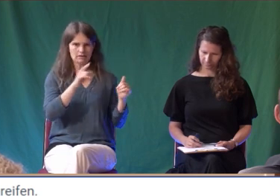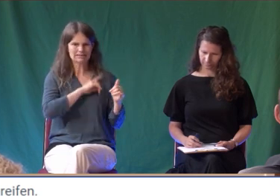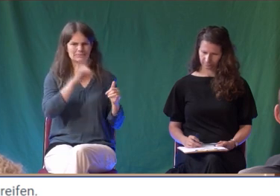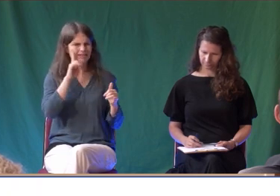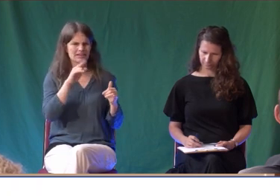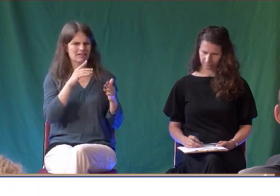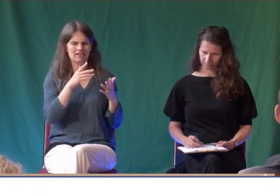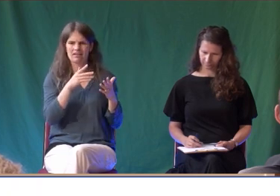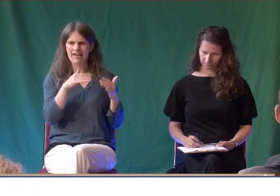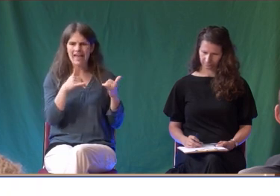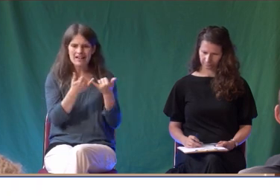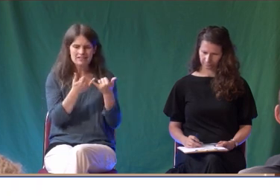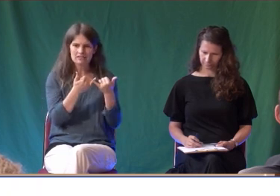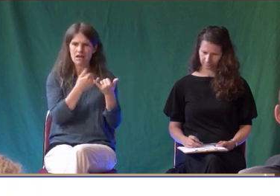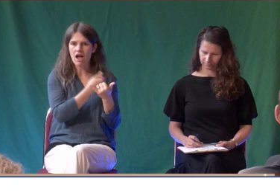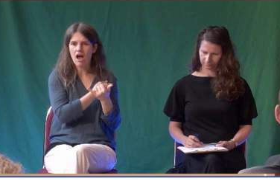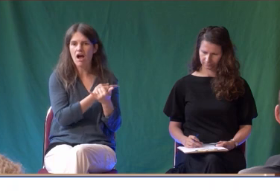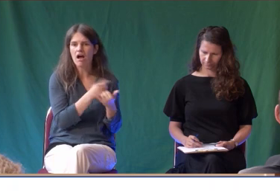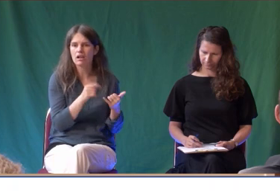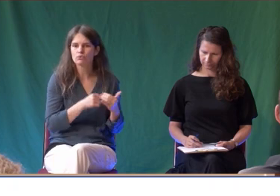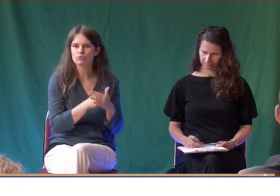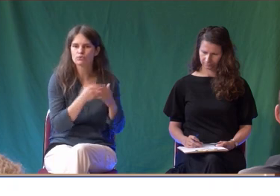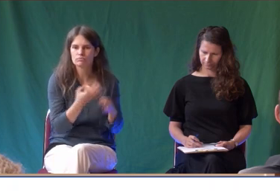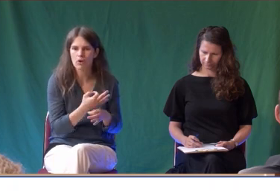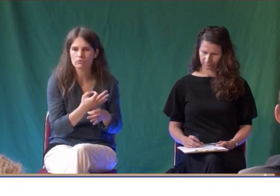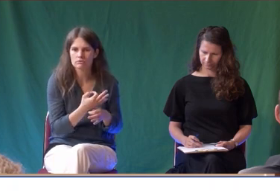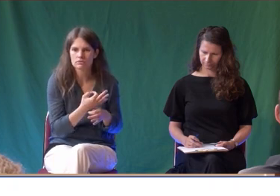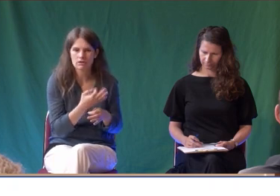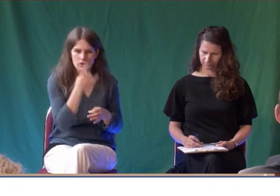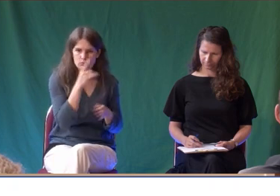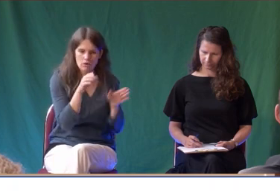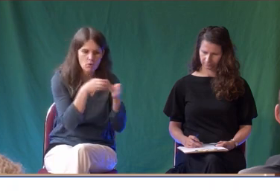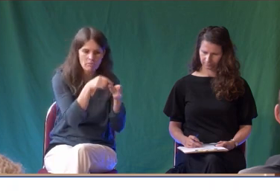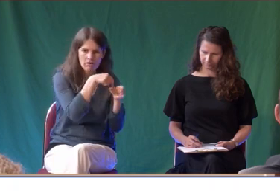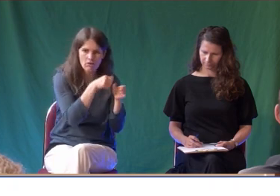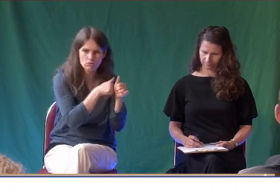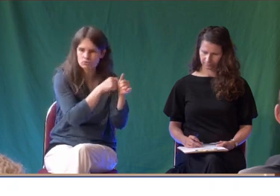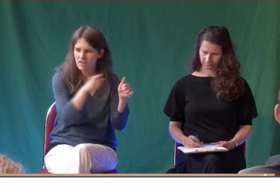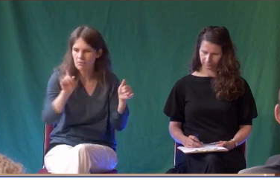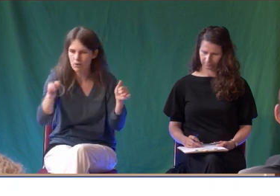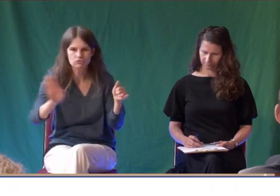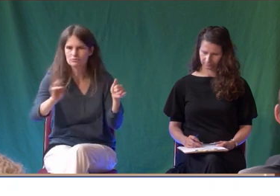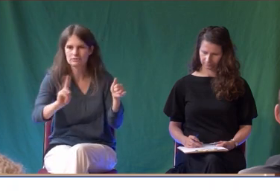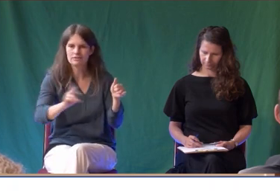Eltern brauchen Unterstützung alle Eltern brauchen dass die einen vielleicht mal ein bisschen mehr ein bisschen weniger